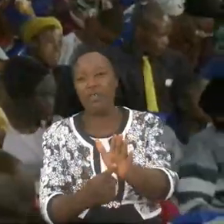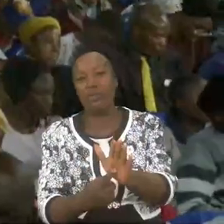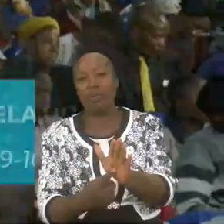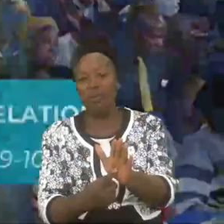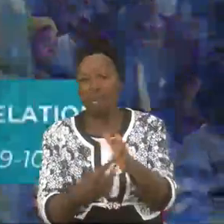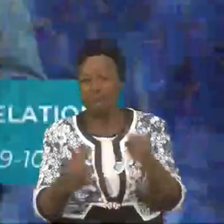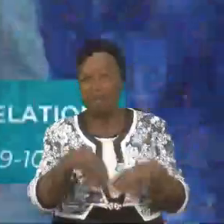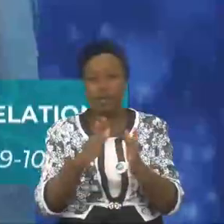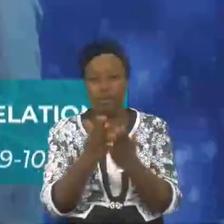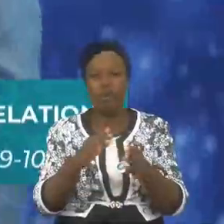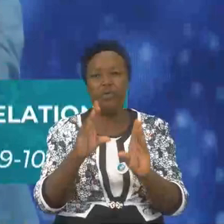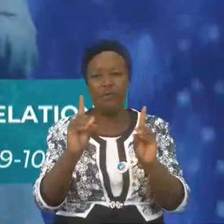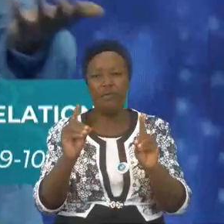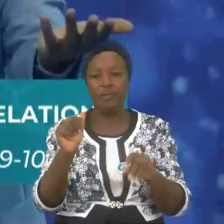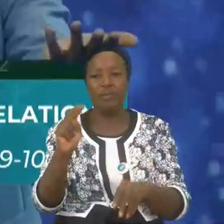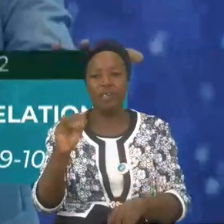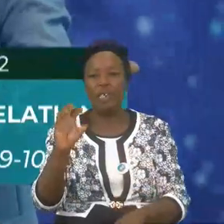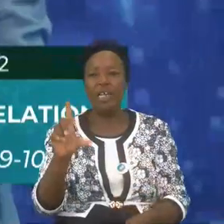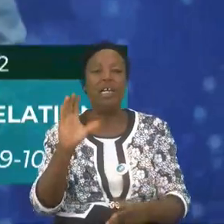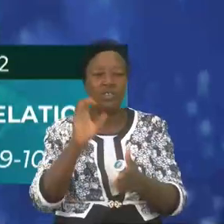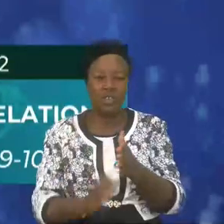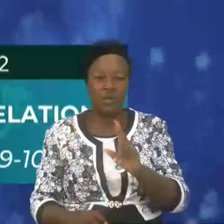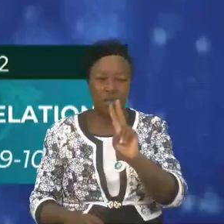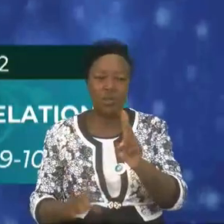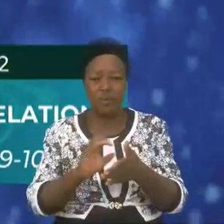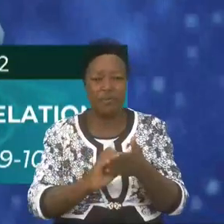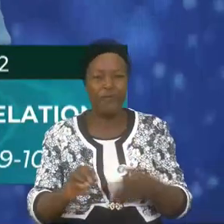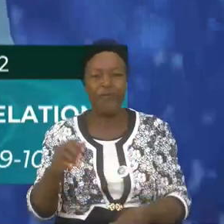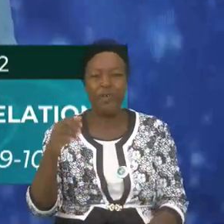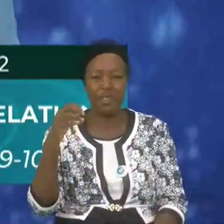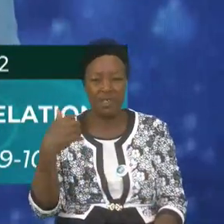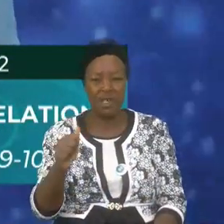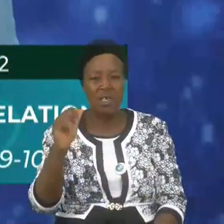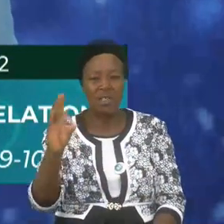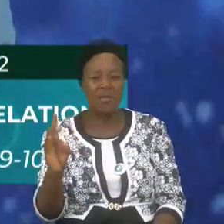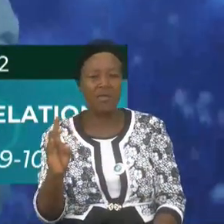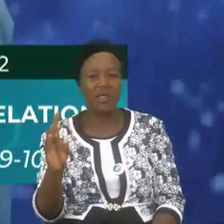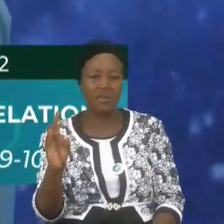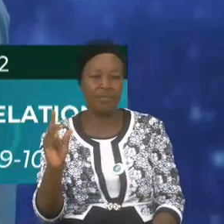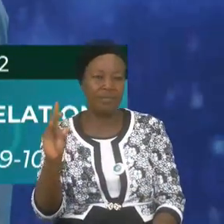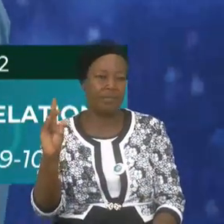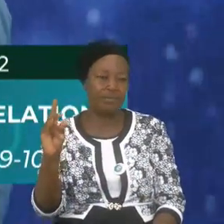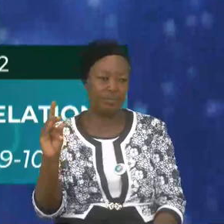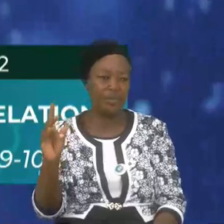chapitre 2. Lisons à partir du verset 17. Daniel 2, 17.